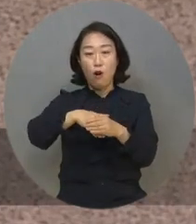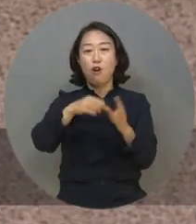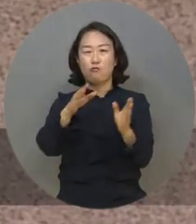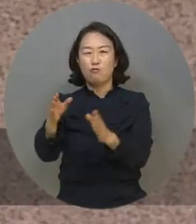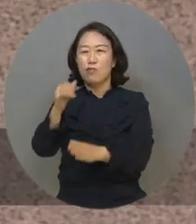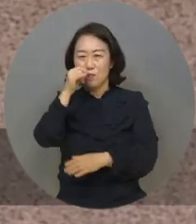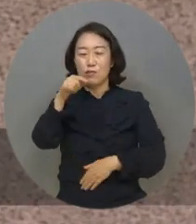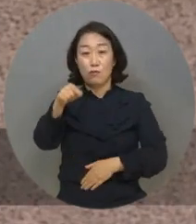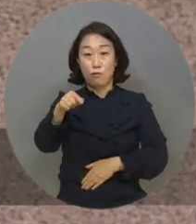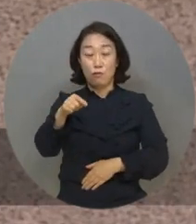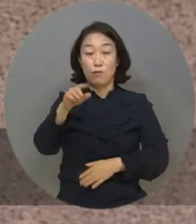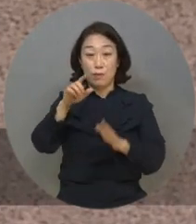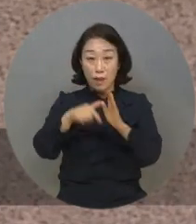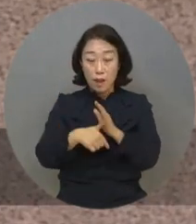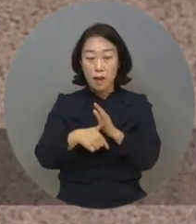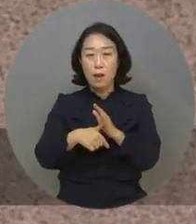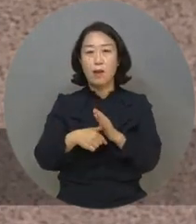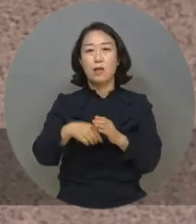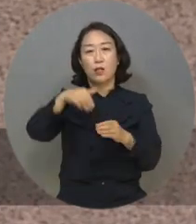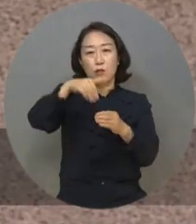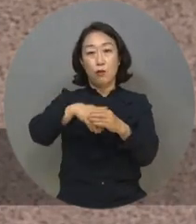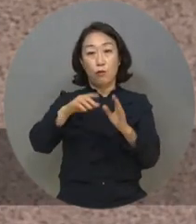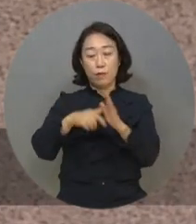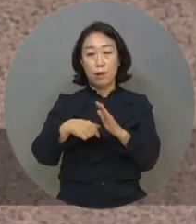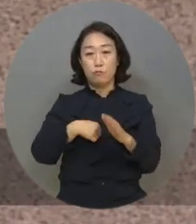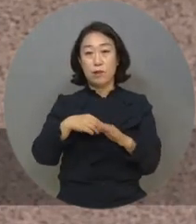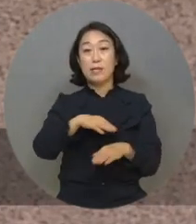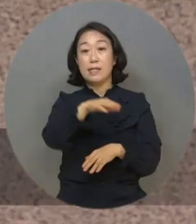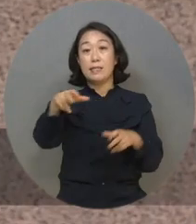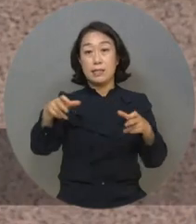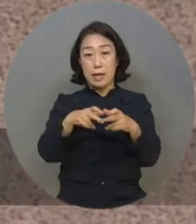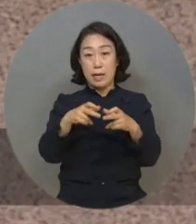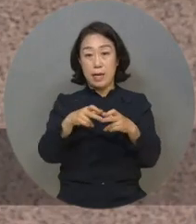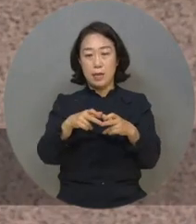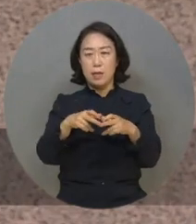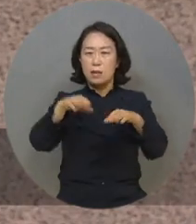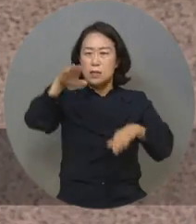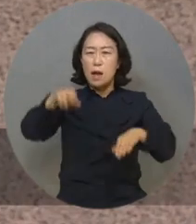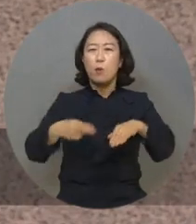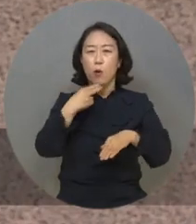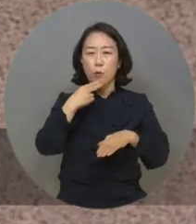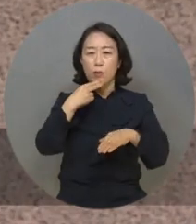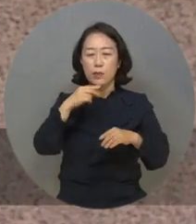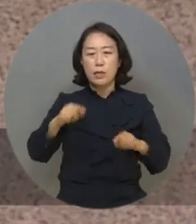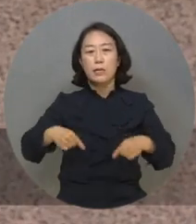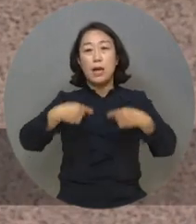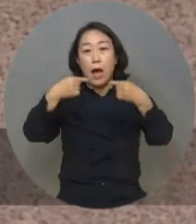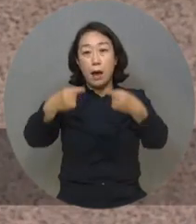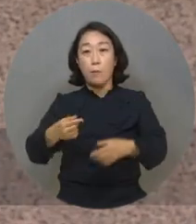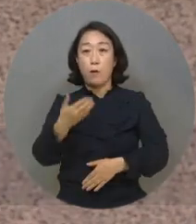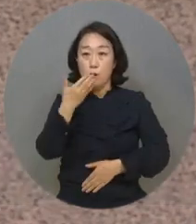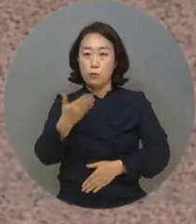있습니다. 총선에서도 발달장애인들이 차별받지 않고 선거에 참여할 수 있었으면 좋겠습니다.